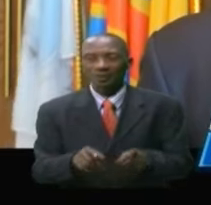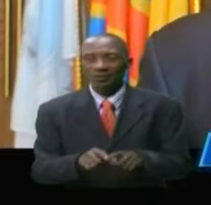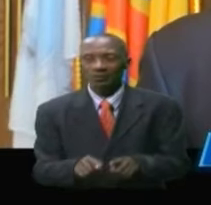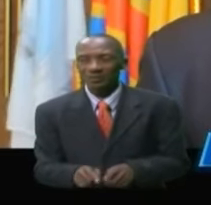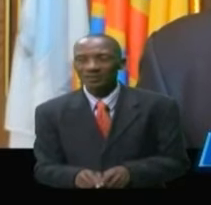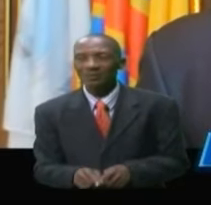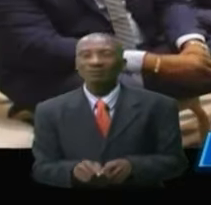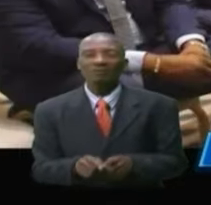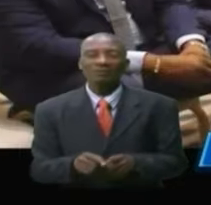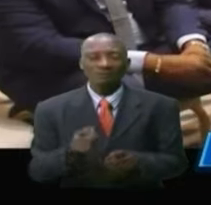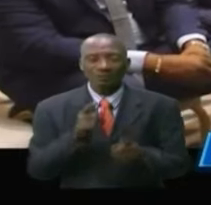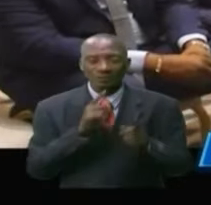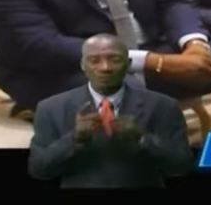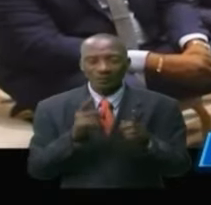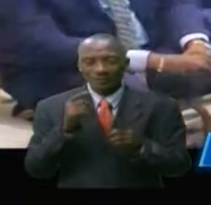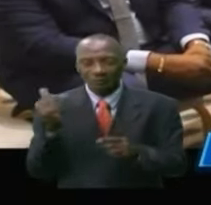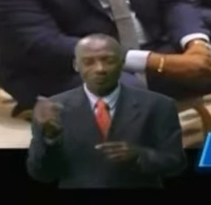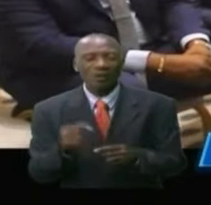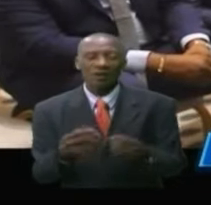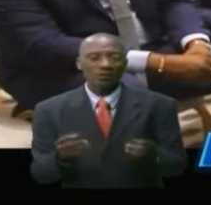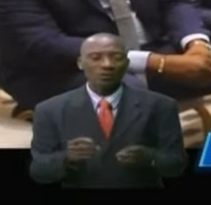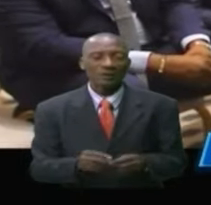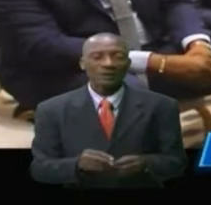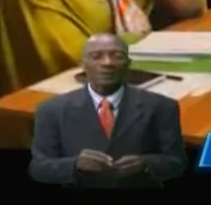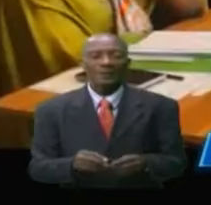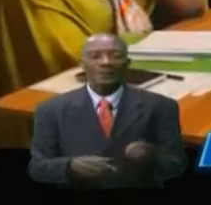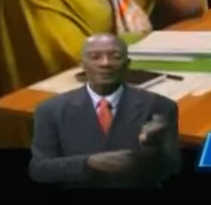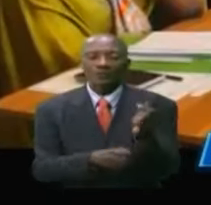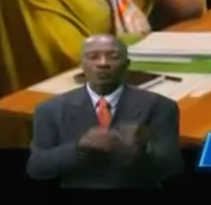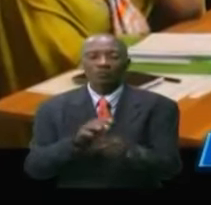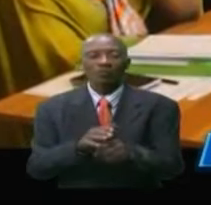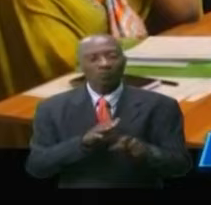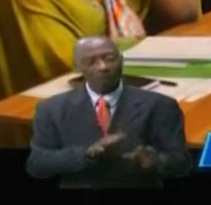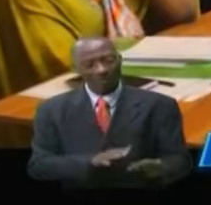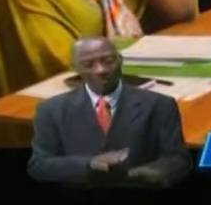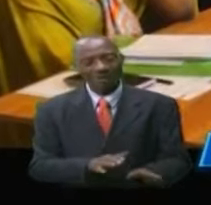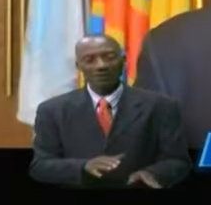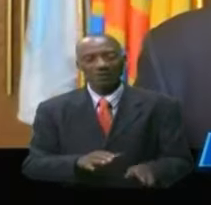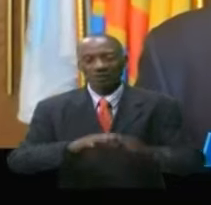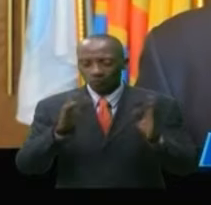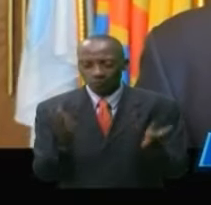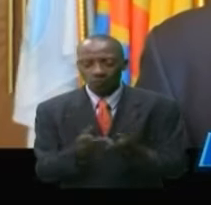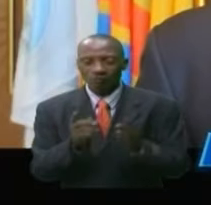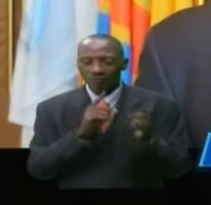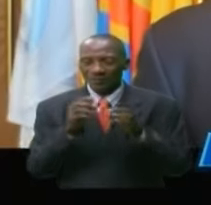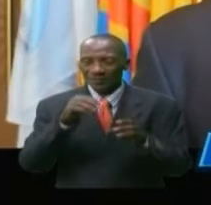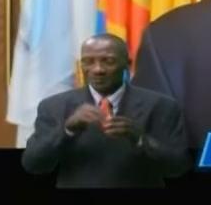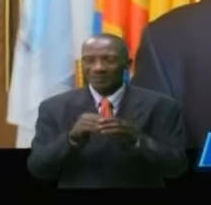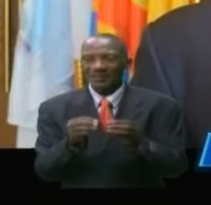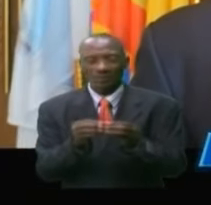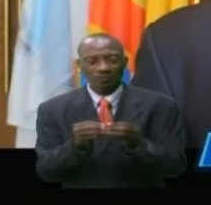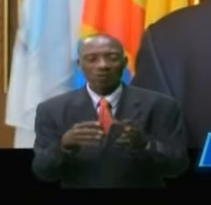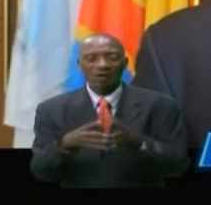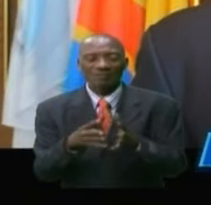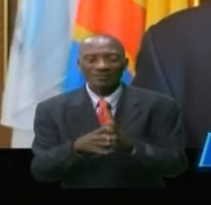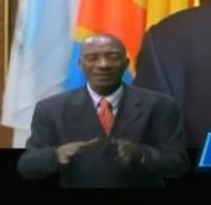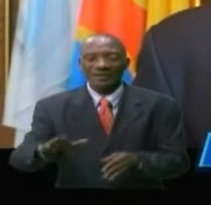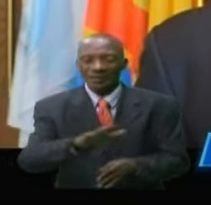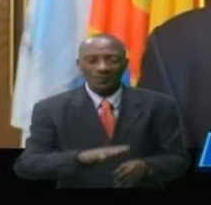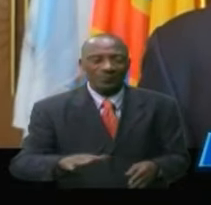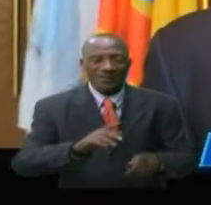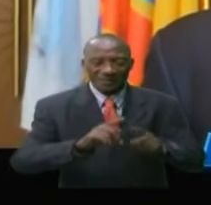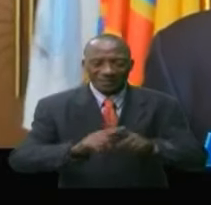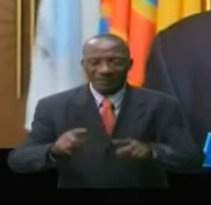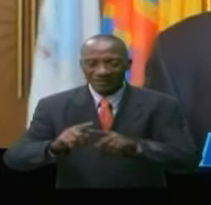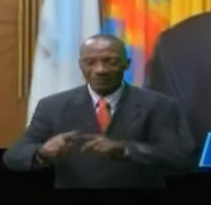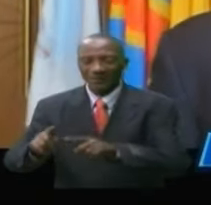et les voies d'exécution, très attendue par les professionnels du droit et du chiffre, par les milliers d'affaires, par nos États, très attendue par nos juges